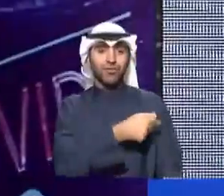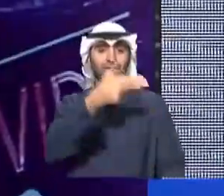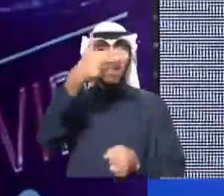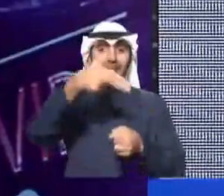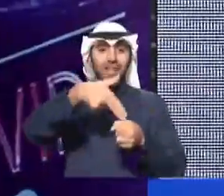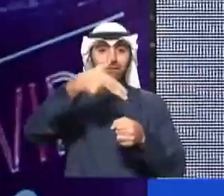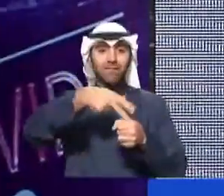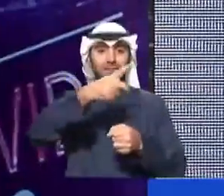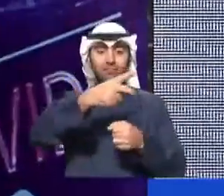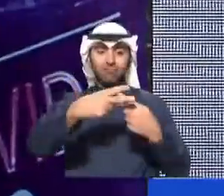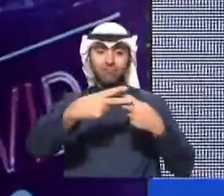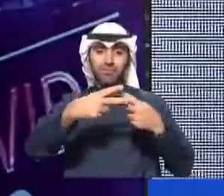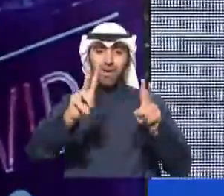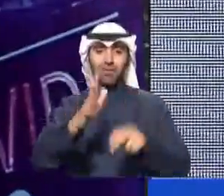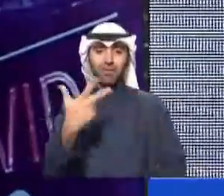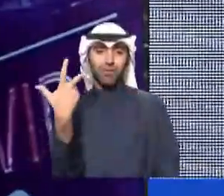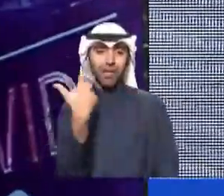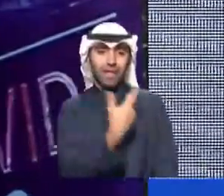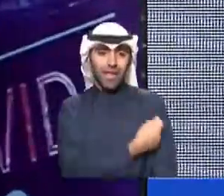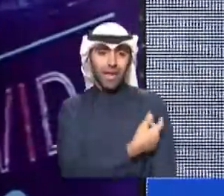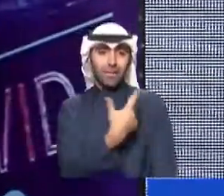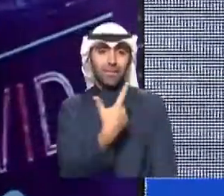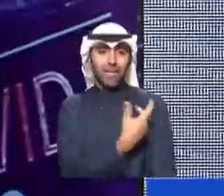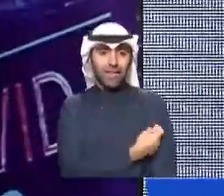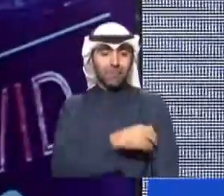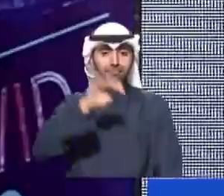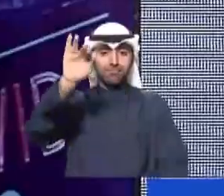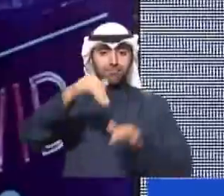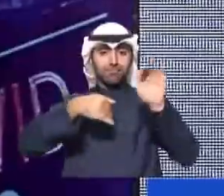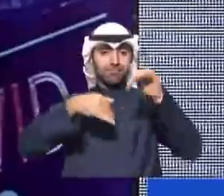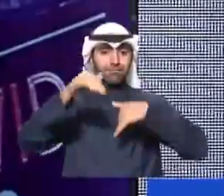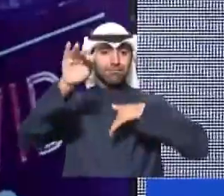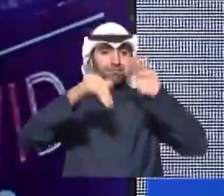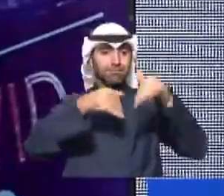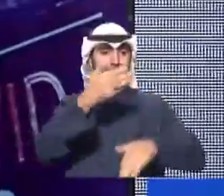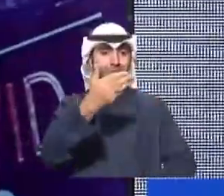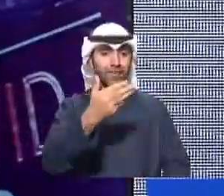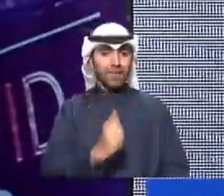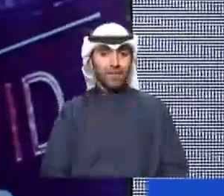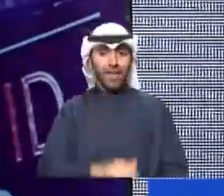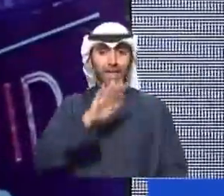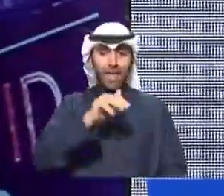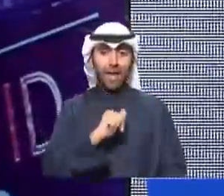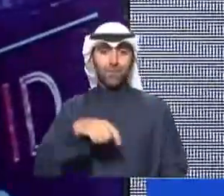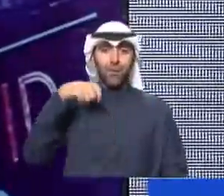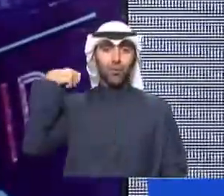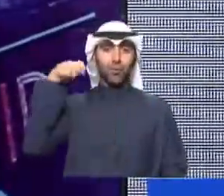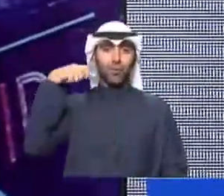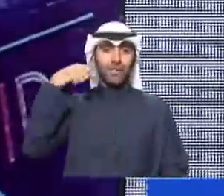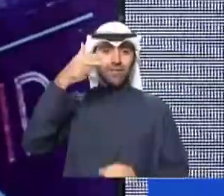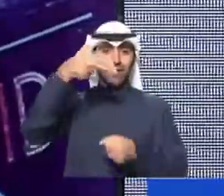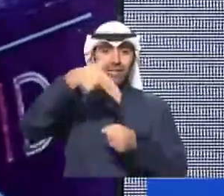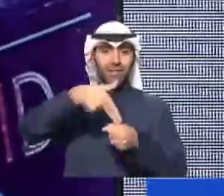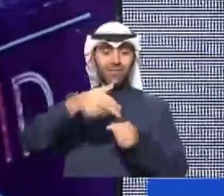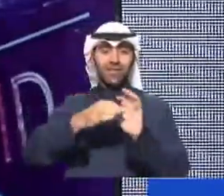البترول الكويتية قمنا بإنشاء هذا المركز. وأنا سعيدة جدا وفخورة أني أقول أن هذا